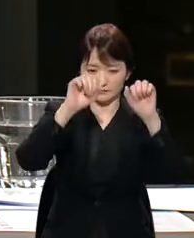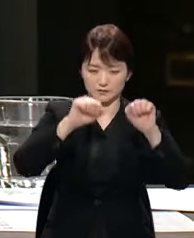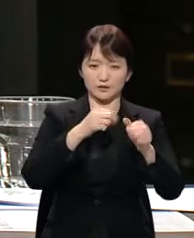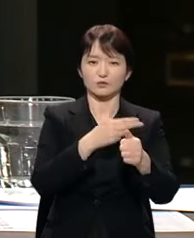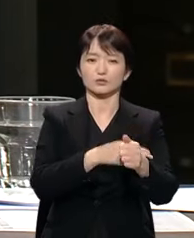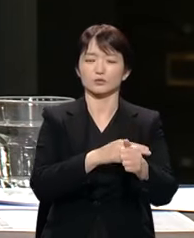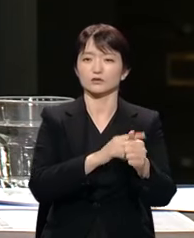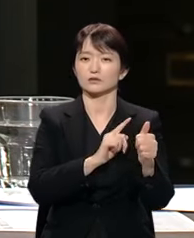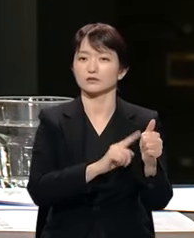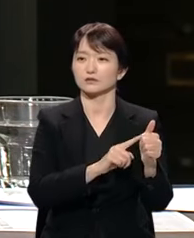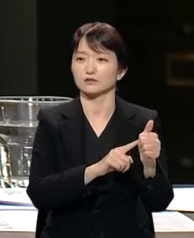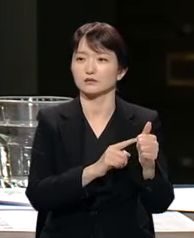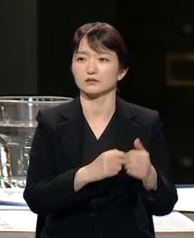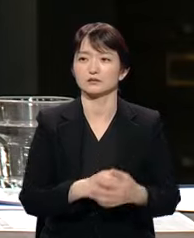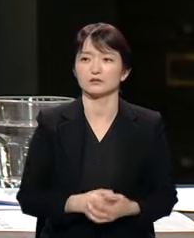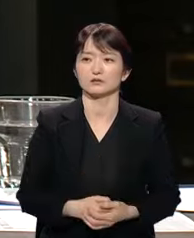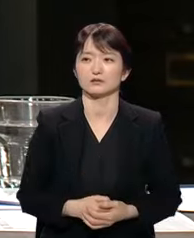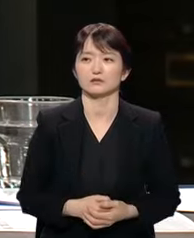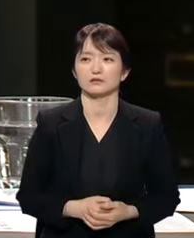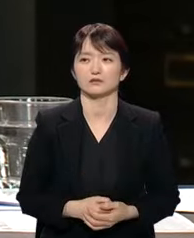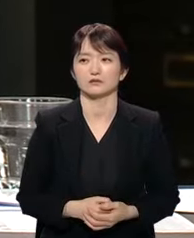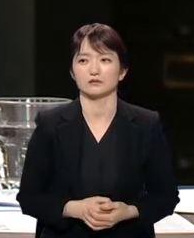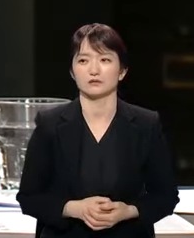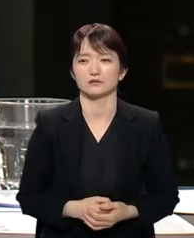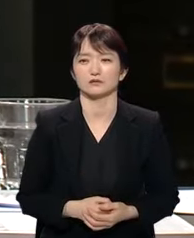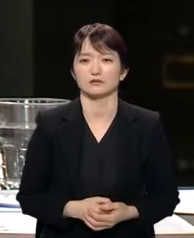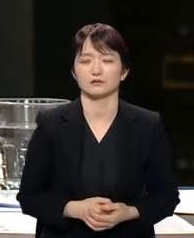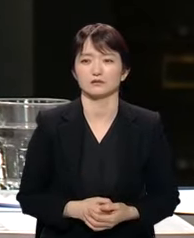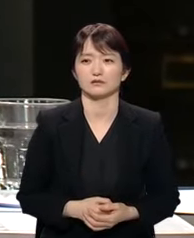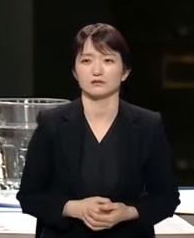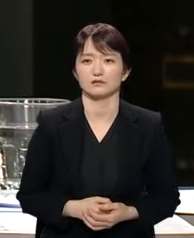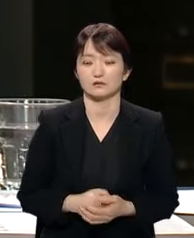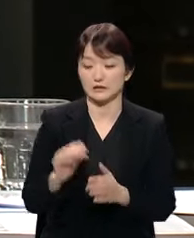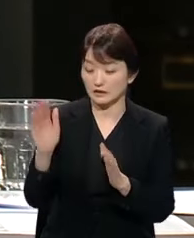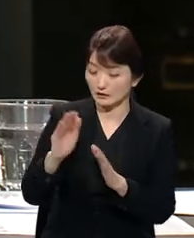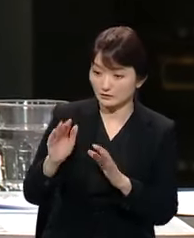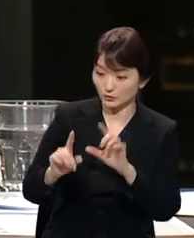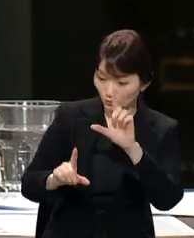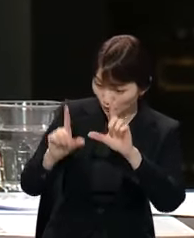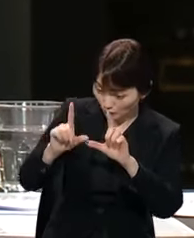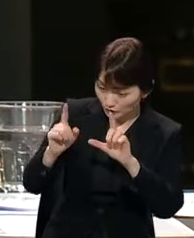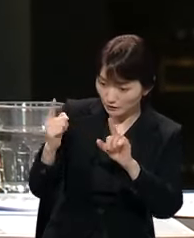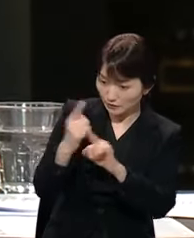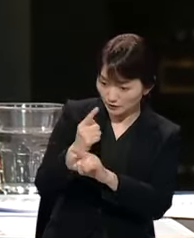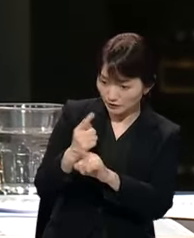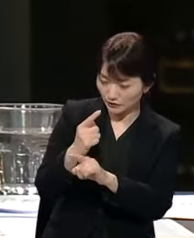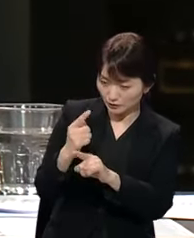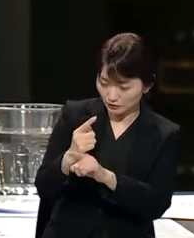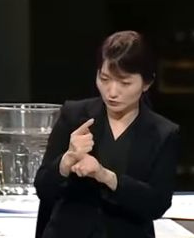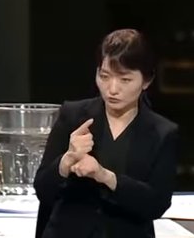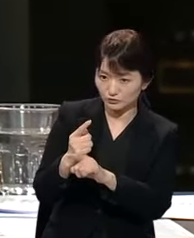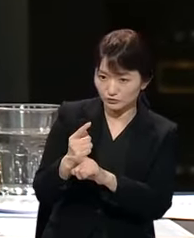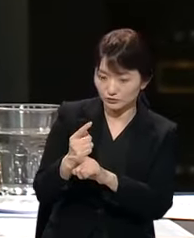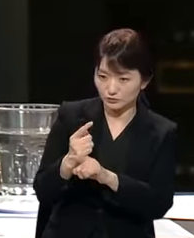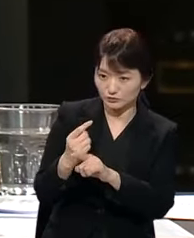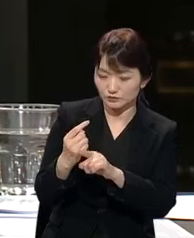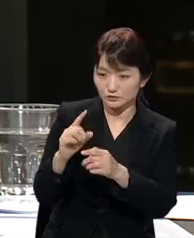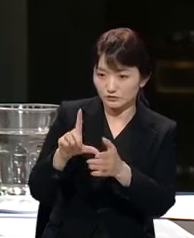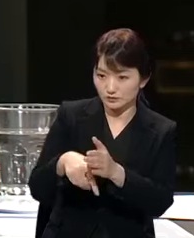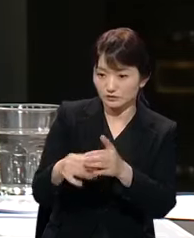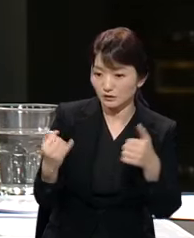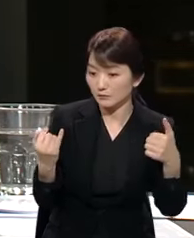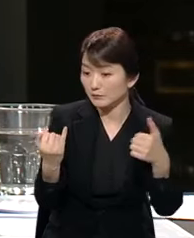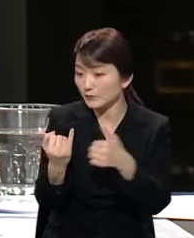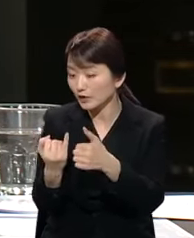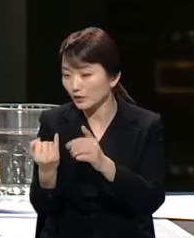교사들은 그 뭐 이렇게 자세를 교정해 주거나 박 변호사님, 뭐 그렇게 네. 하다 보면 신체 접촉이 많을